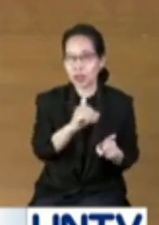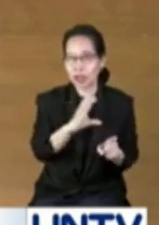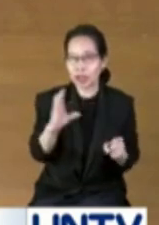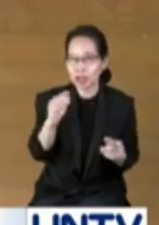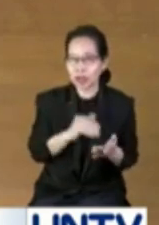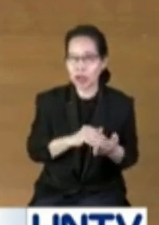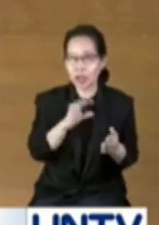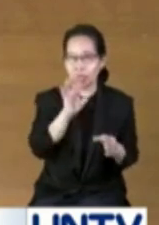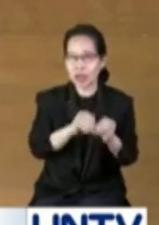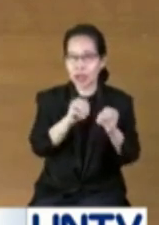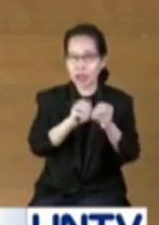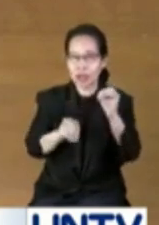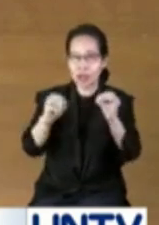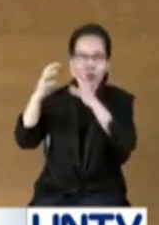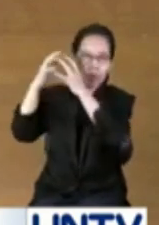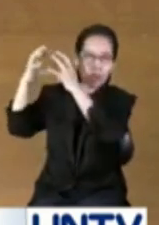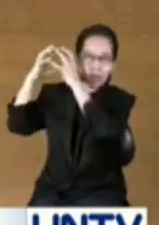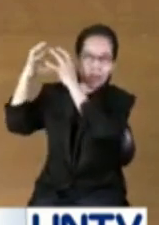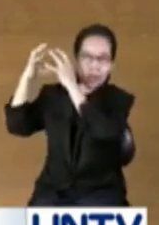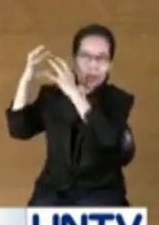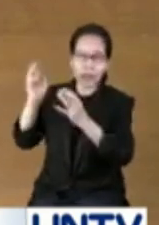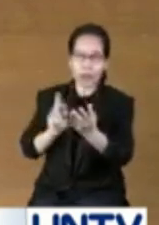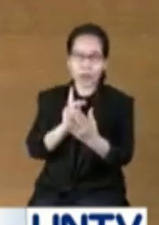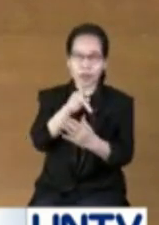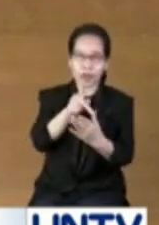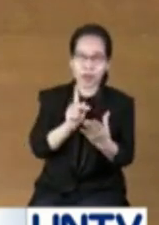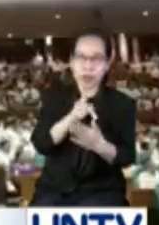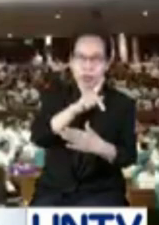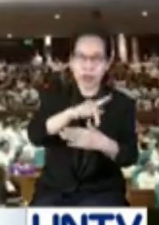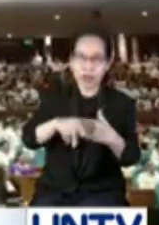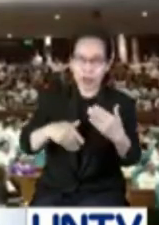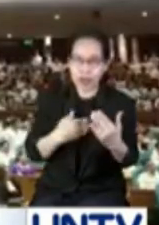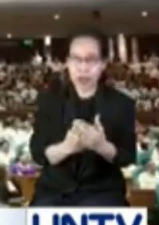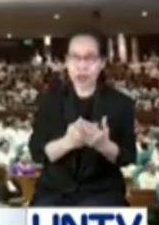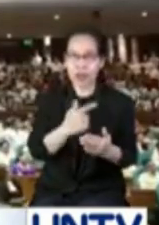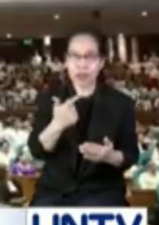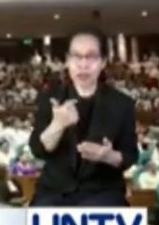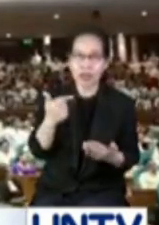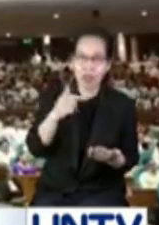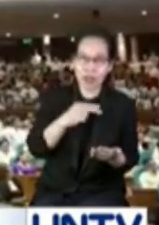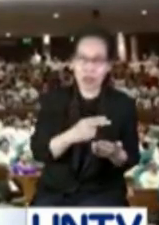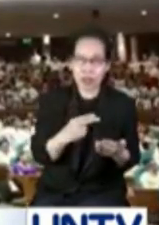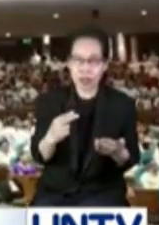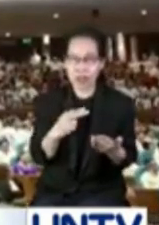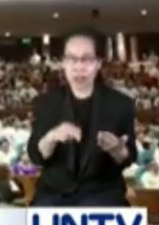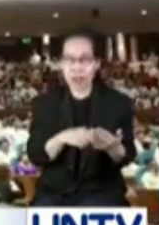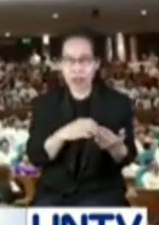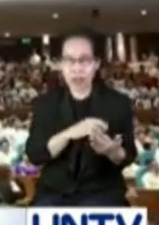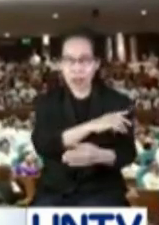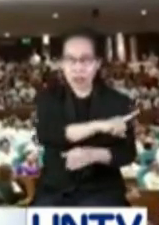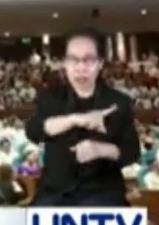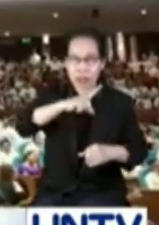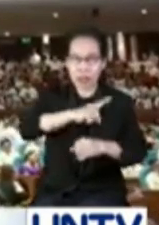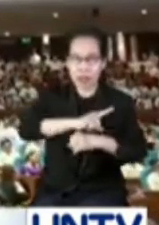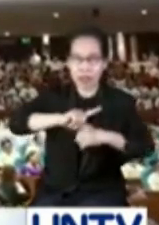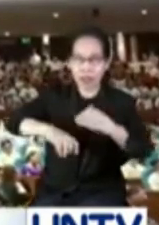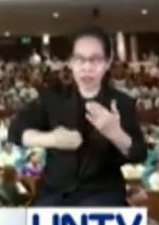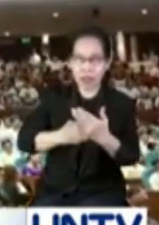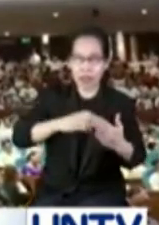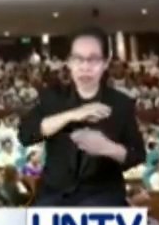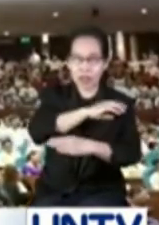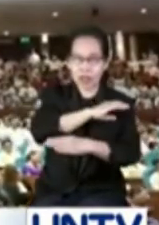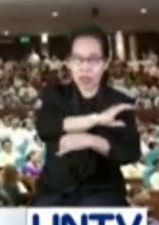ng nyug at nagpatanim sa halos 10,000 hektarya ng lupa sa buong bansa. Lahat ng mga binhing ito